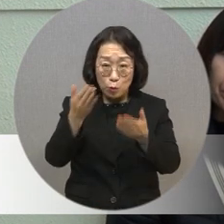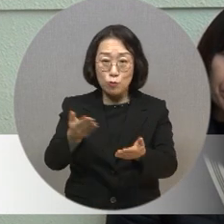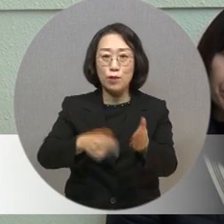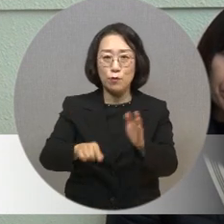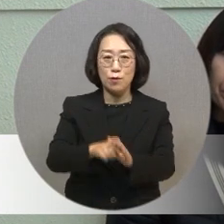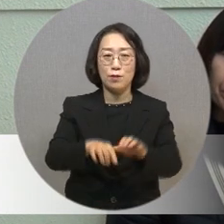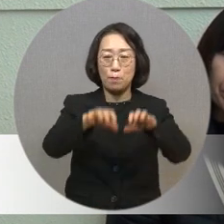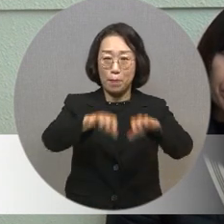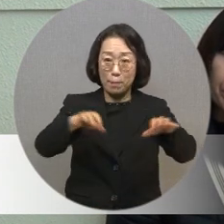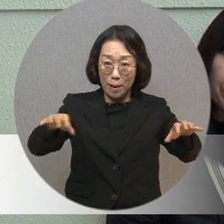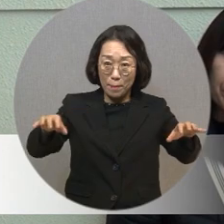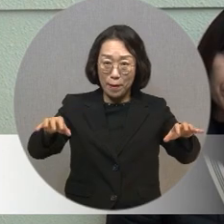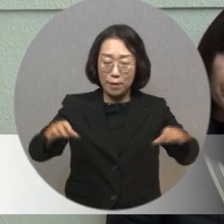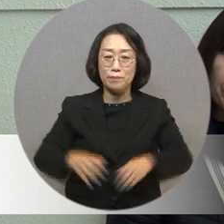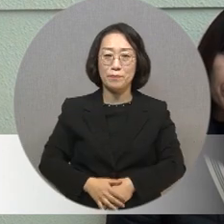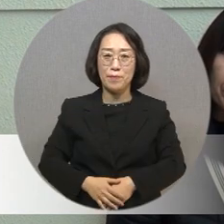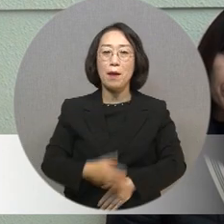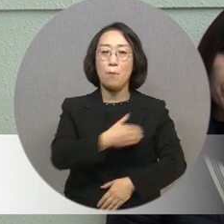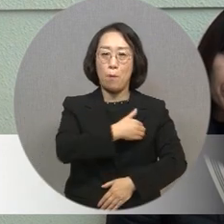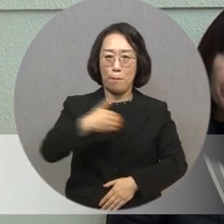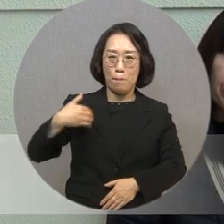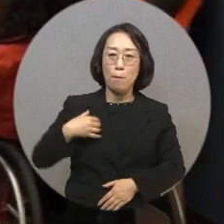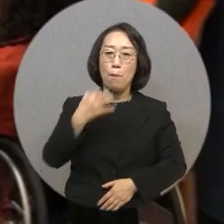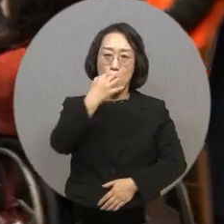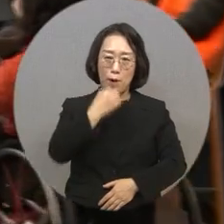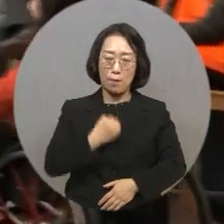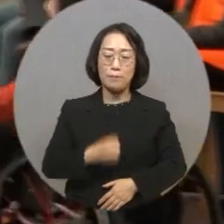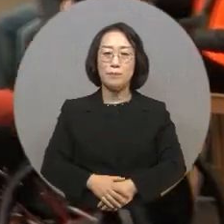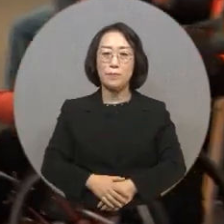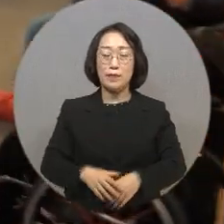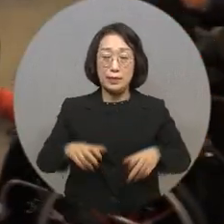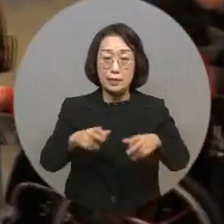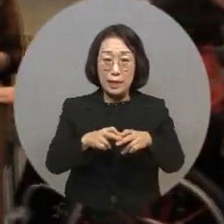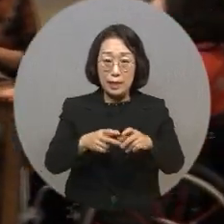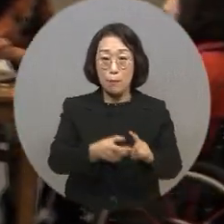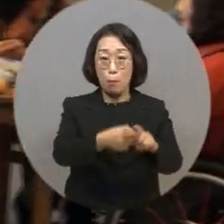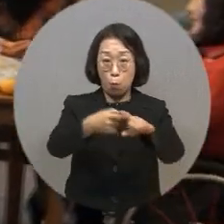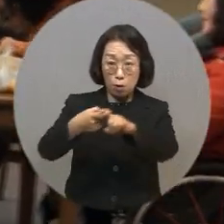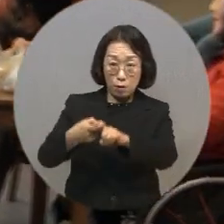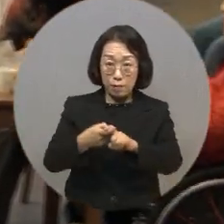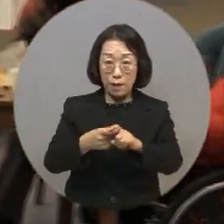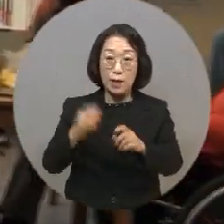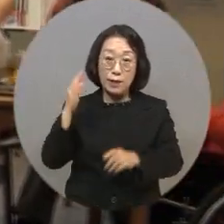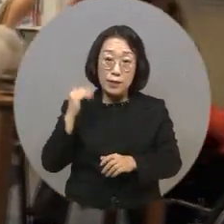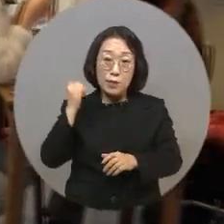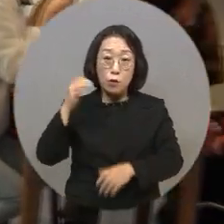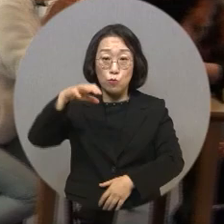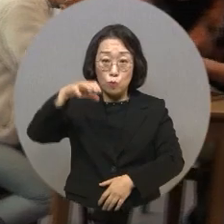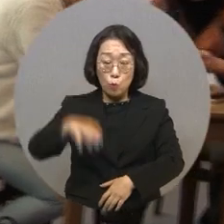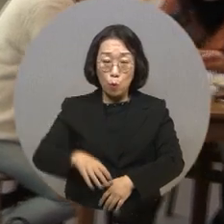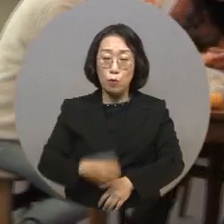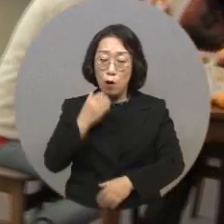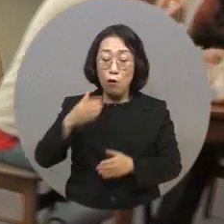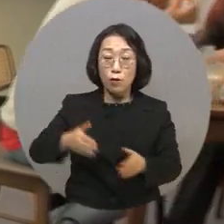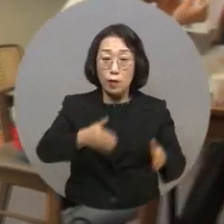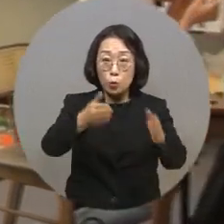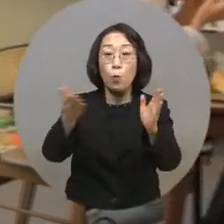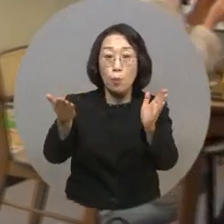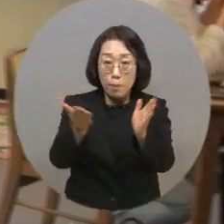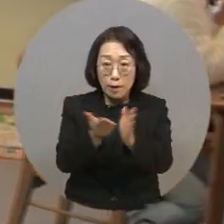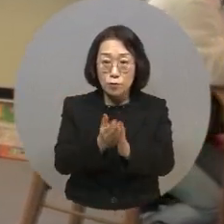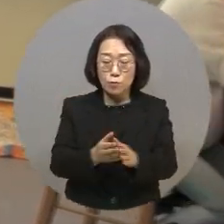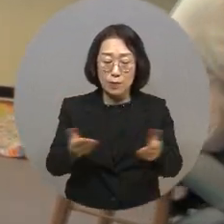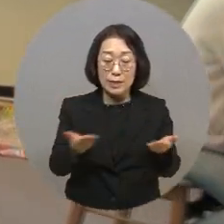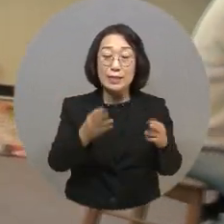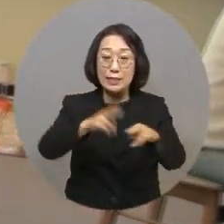수 있게 돼서 보람있게 생각하고 있습니다. 장애인 부모연대 의정부 지회가 경기도 장애인 맞춤형